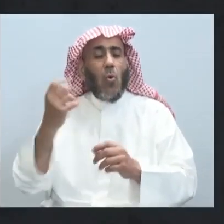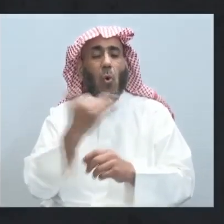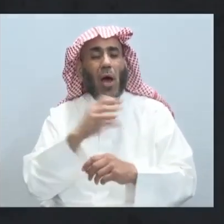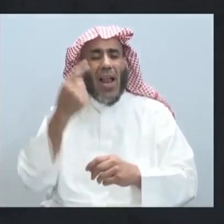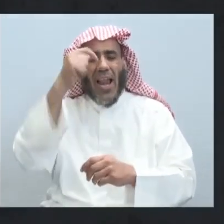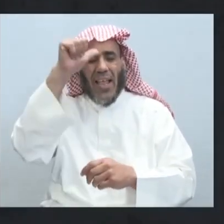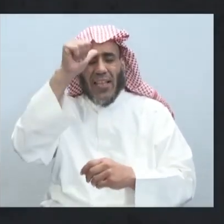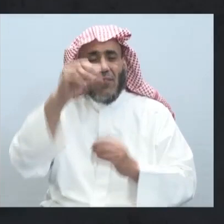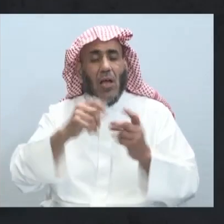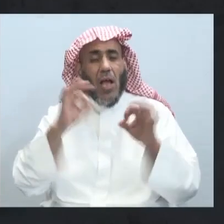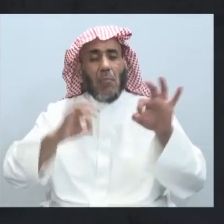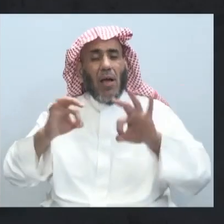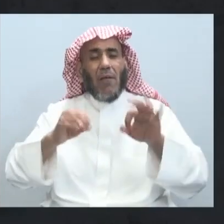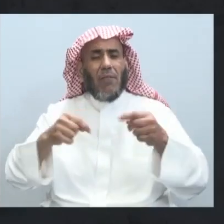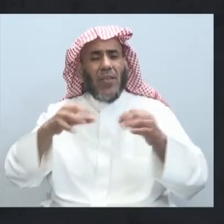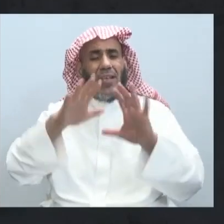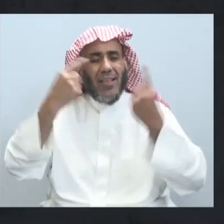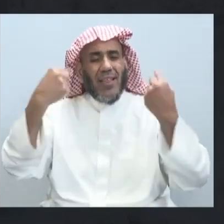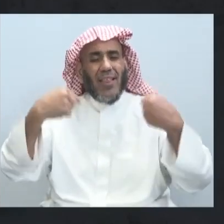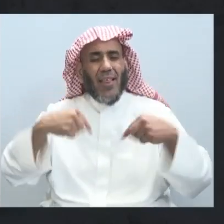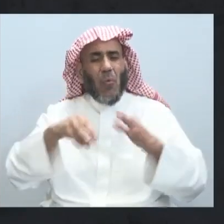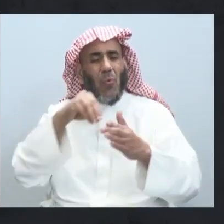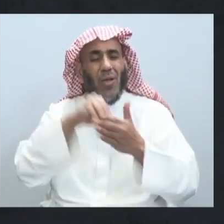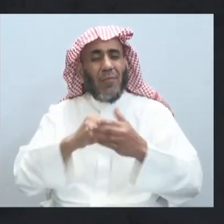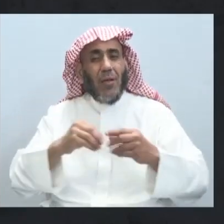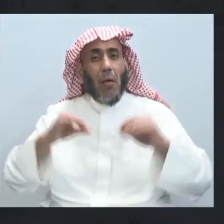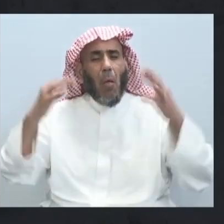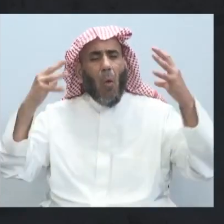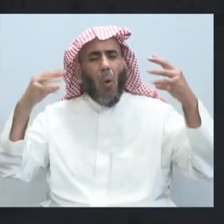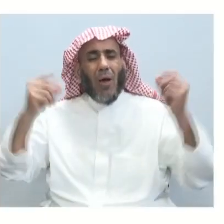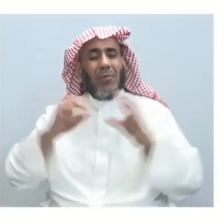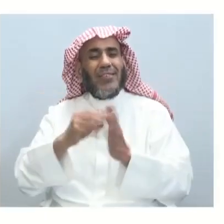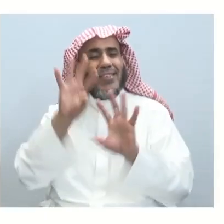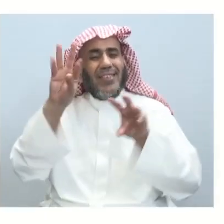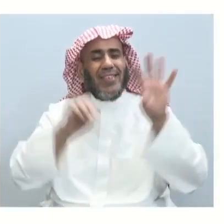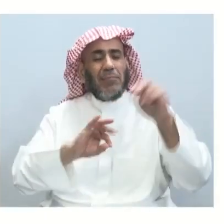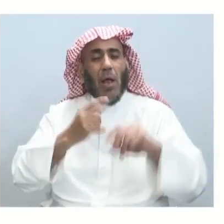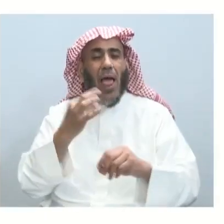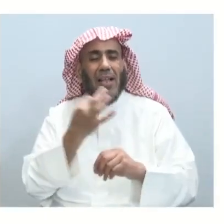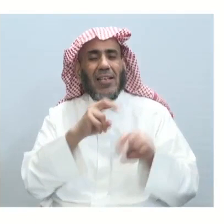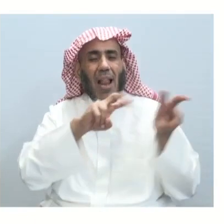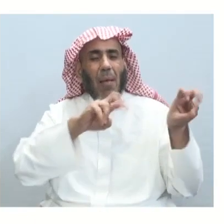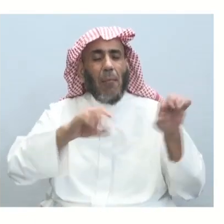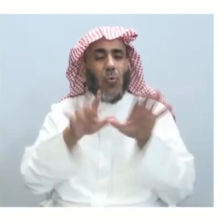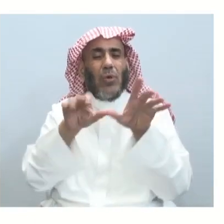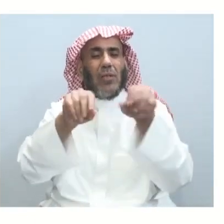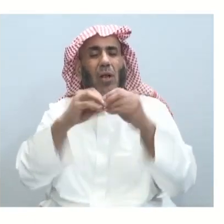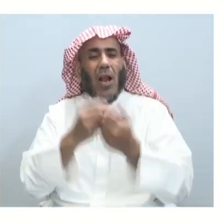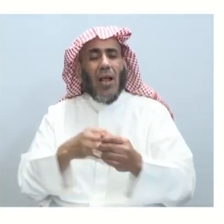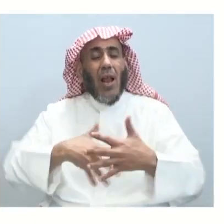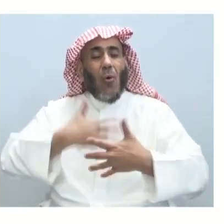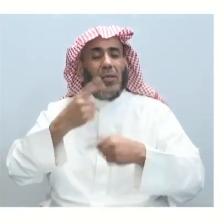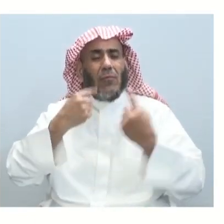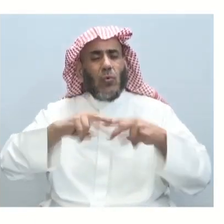مضمونه ف حكمه في ثوب خرافه هذا كليله دمنه حكى فيها قصصا على السنه البهائم والطير تدور حول نوازع